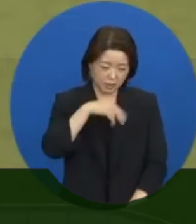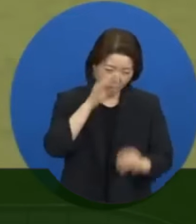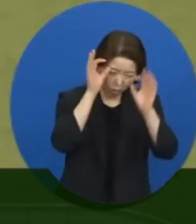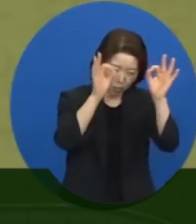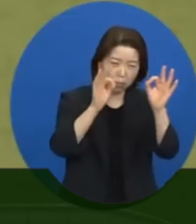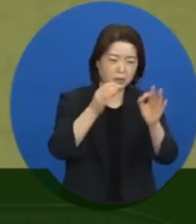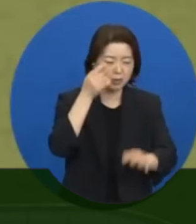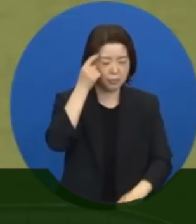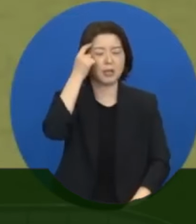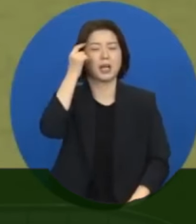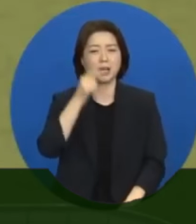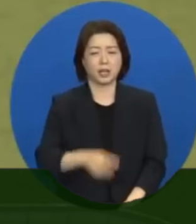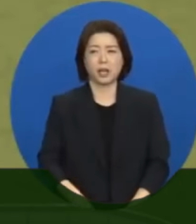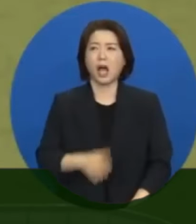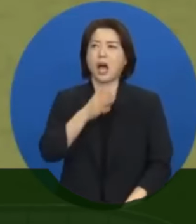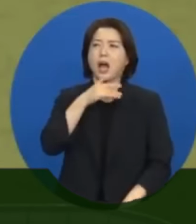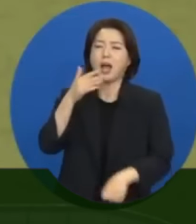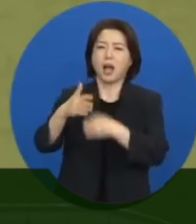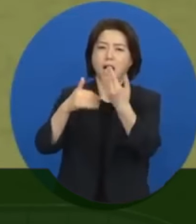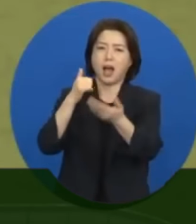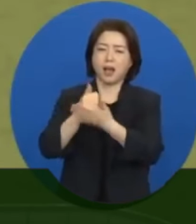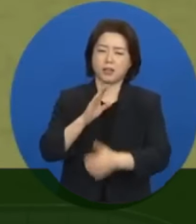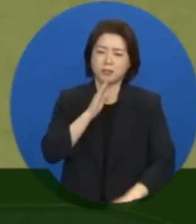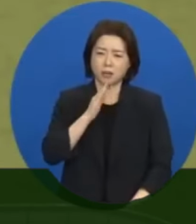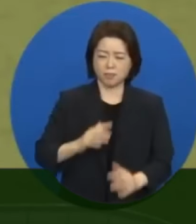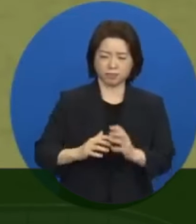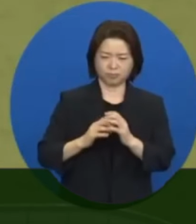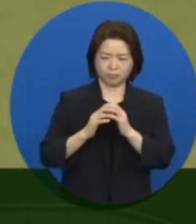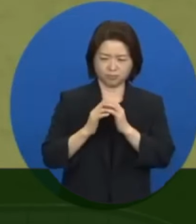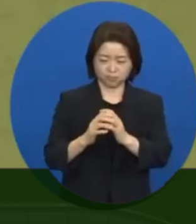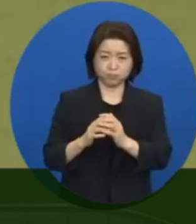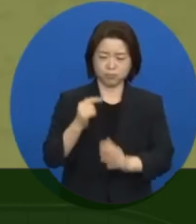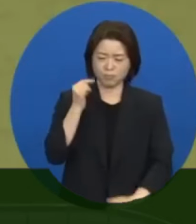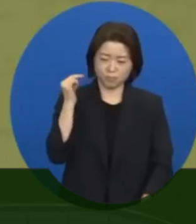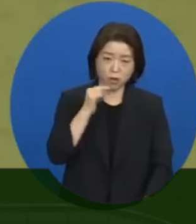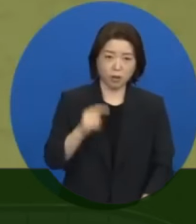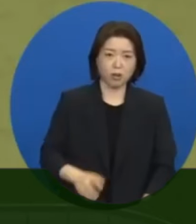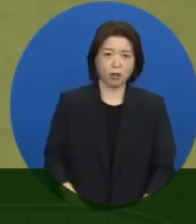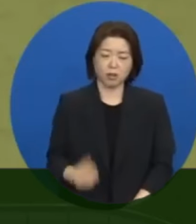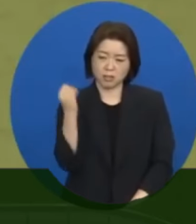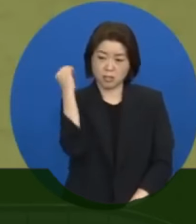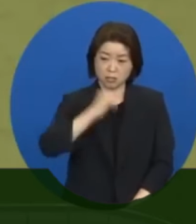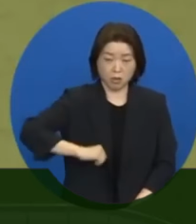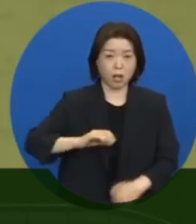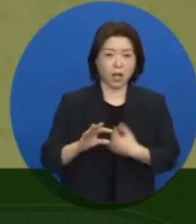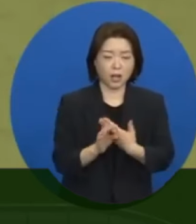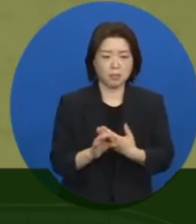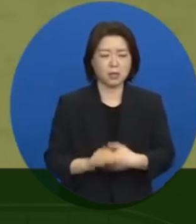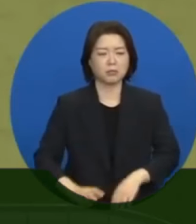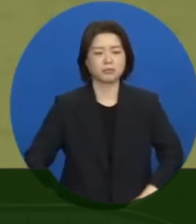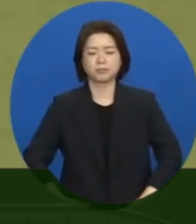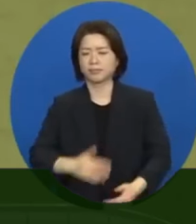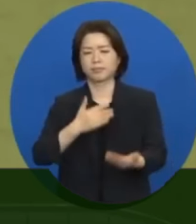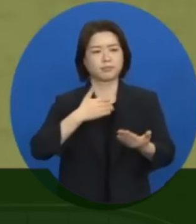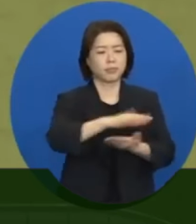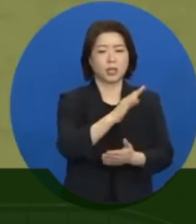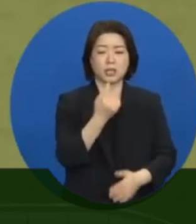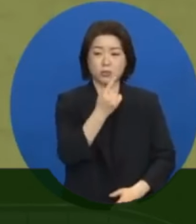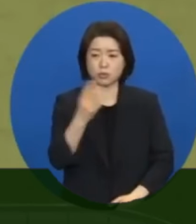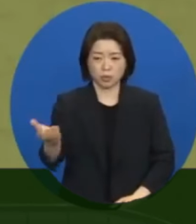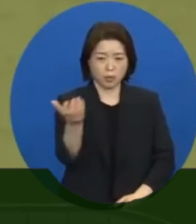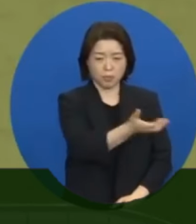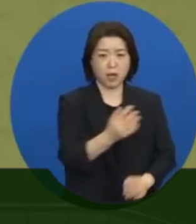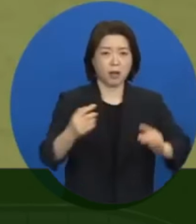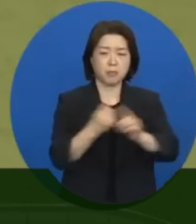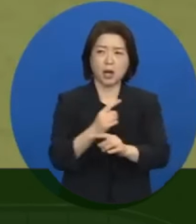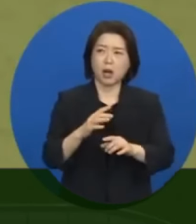다윗이 아 하나님은 참 음미하고 불순종하면 가차없이 촛대를 옮기시는